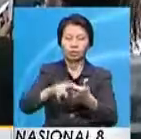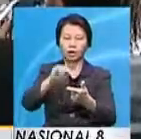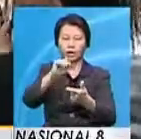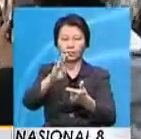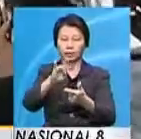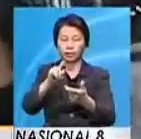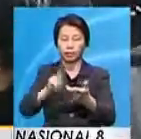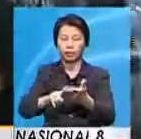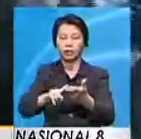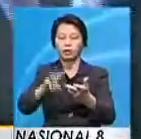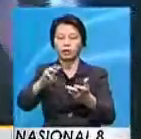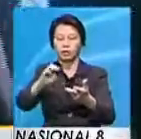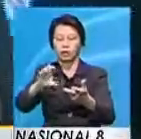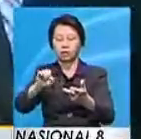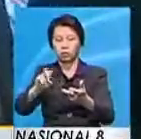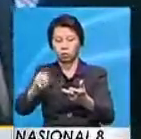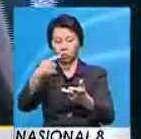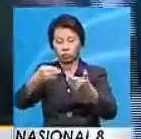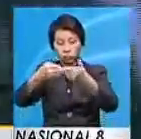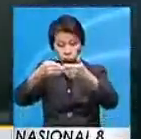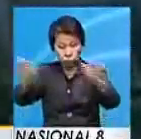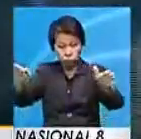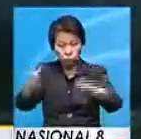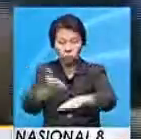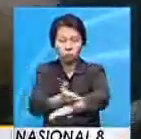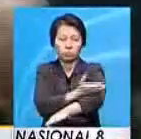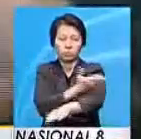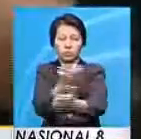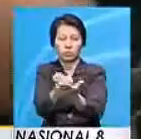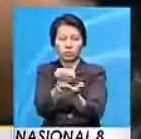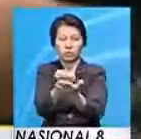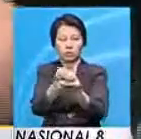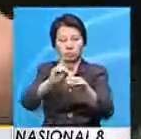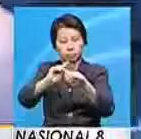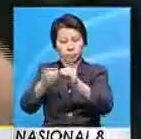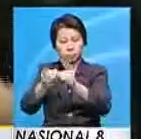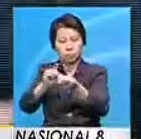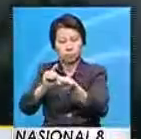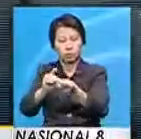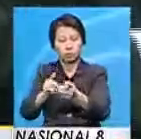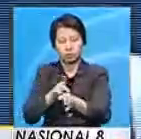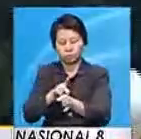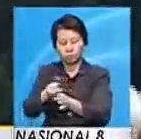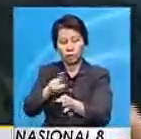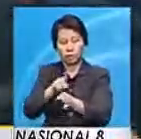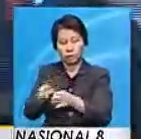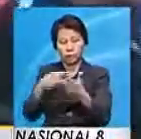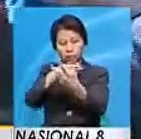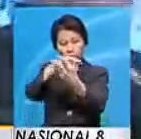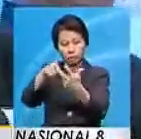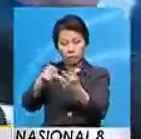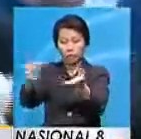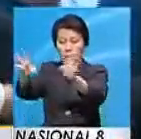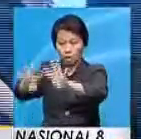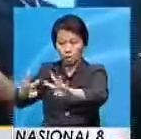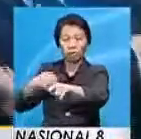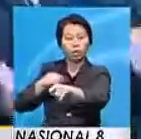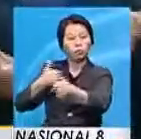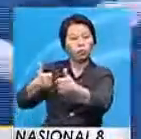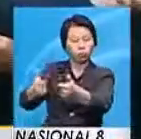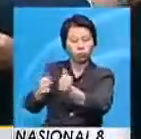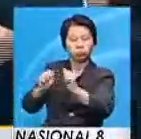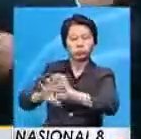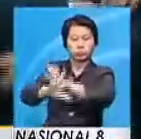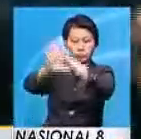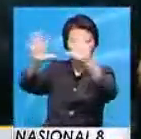dan Cisco bagi mendedahkan kepentingan pengembangan ekonomi digital. Menurut pakar-pakar tersebut, ASEAN memiliki potensi yang